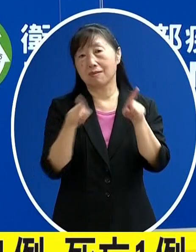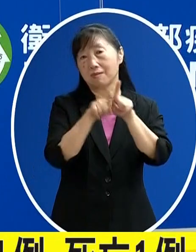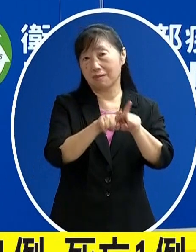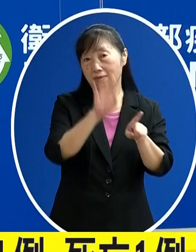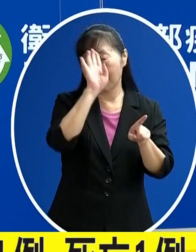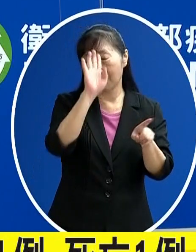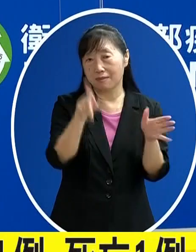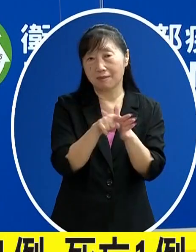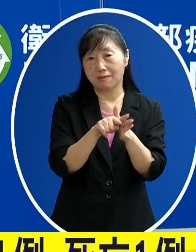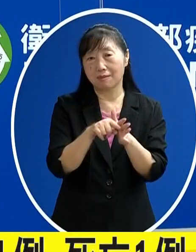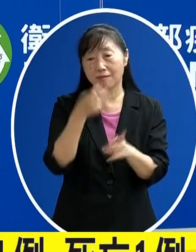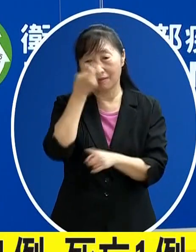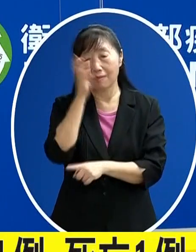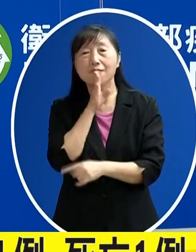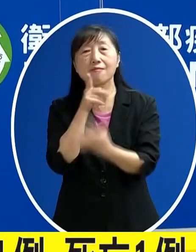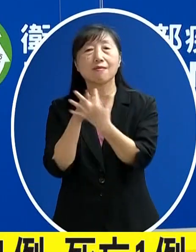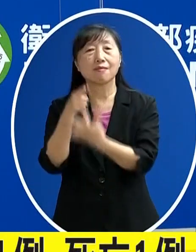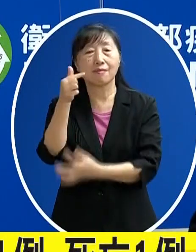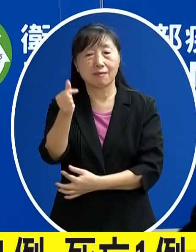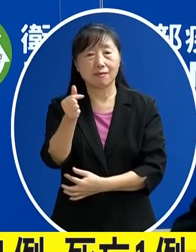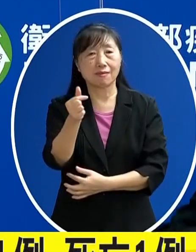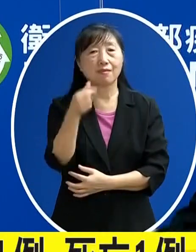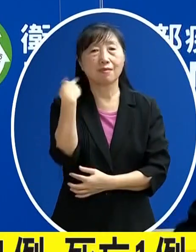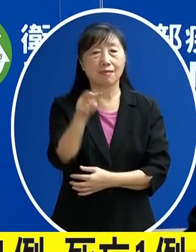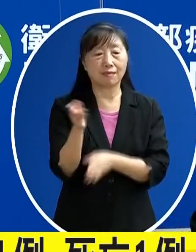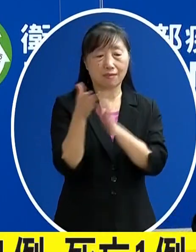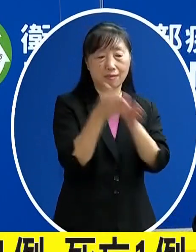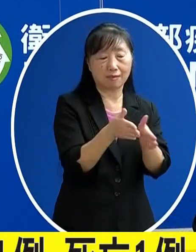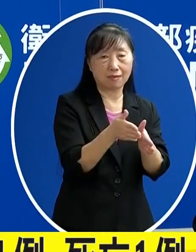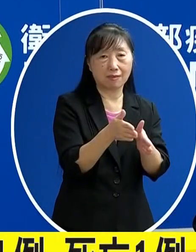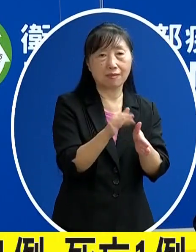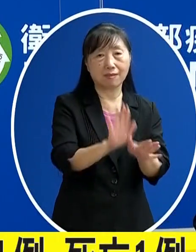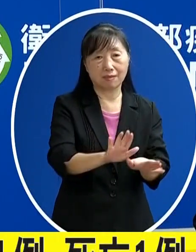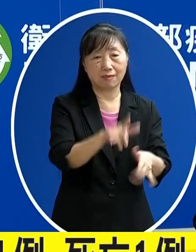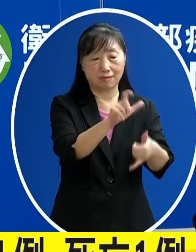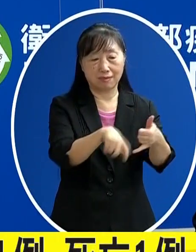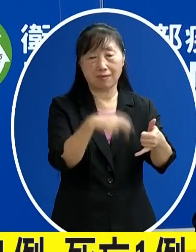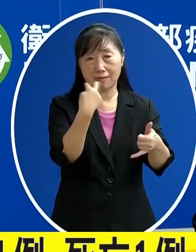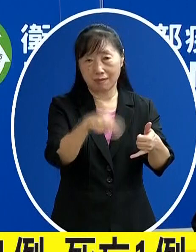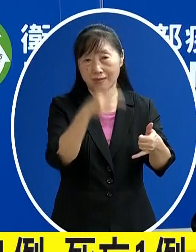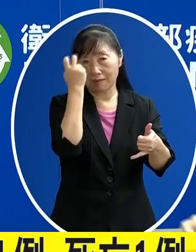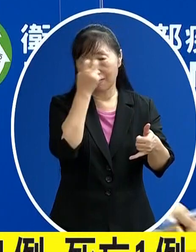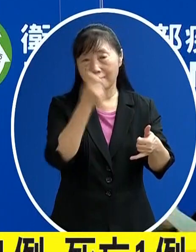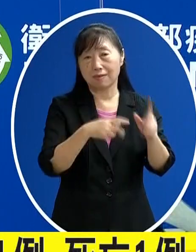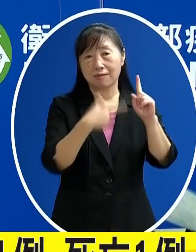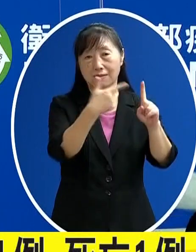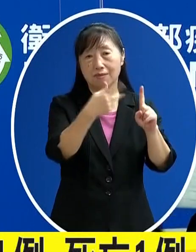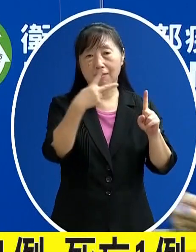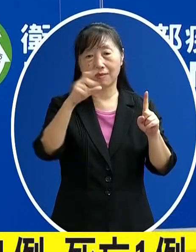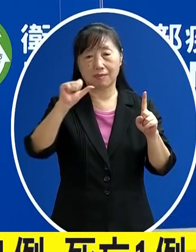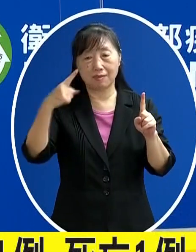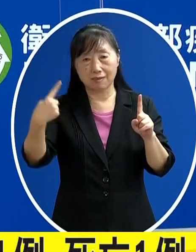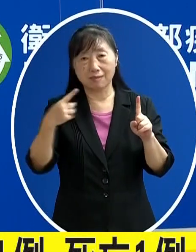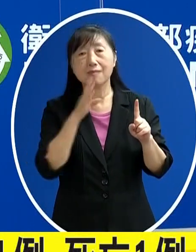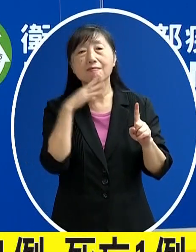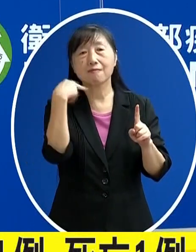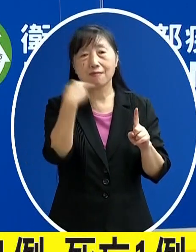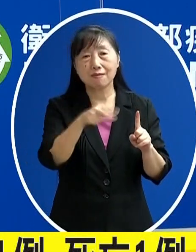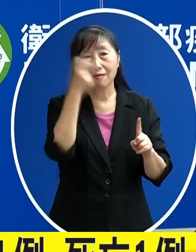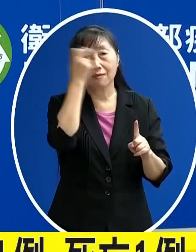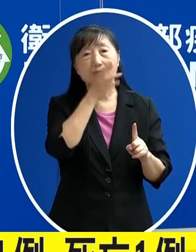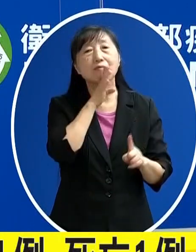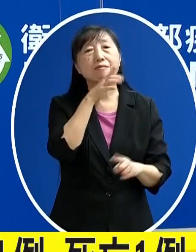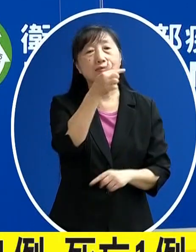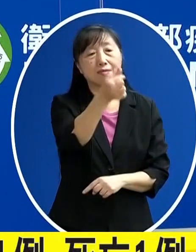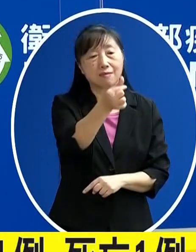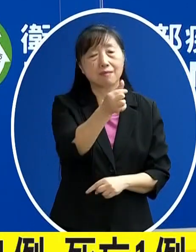所以被验出来是阳性。那所以他在才在这个今天这个病例，啊16251，那就再验过，那是阳